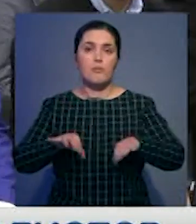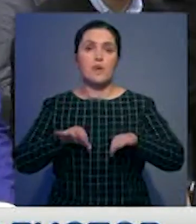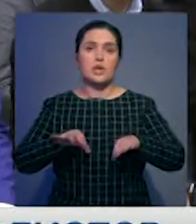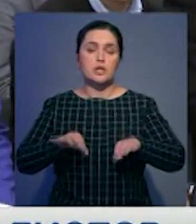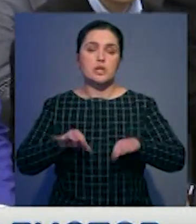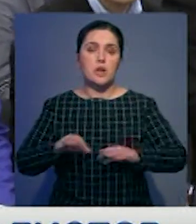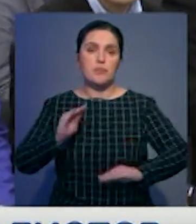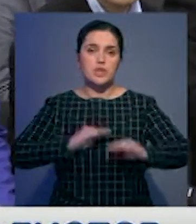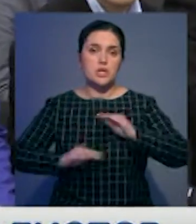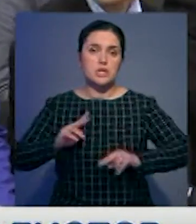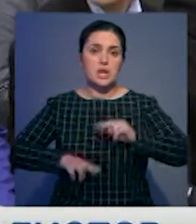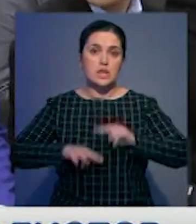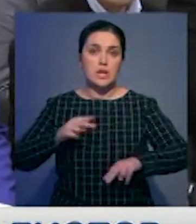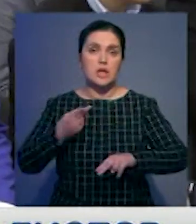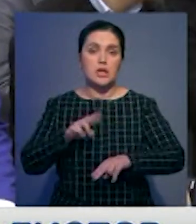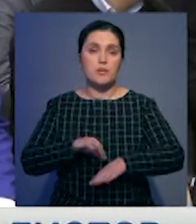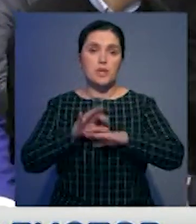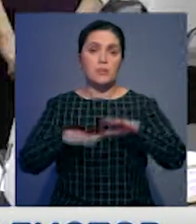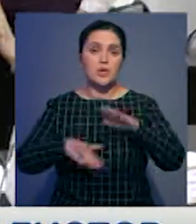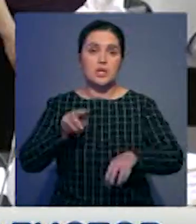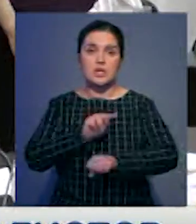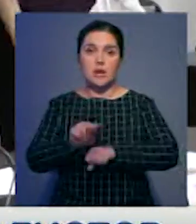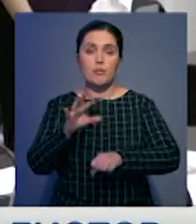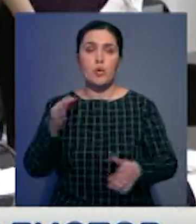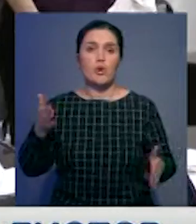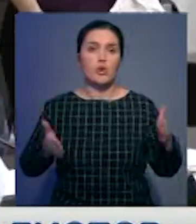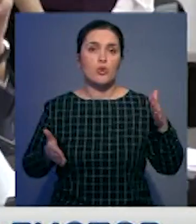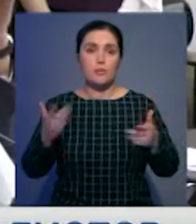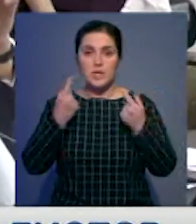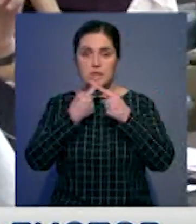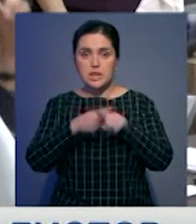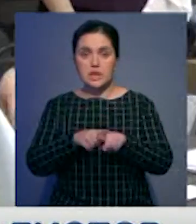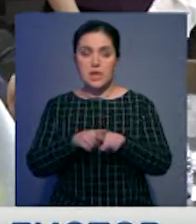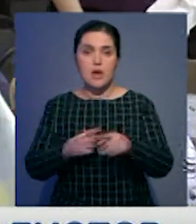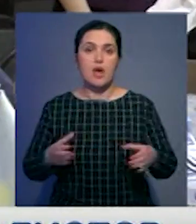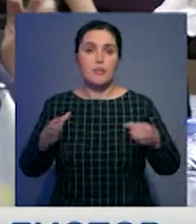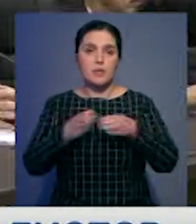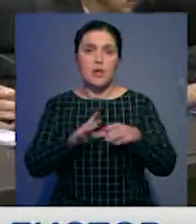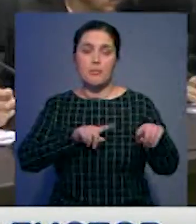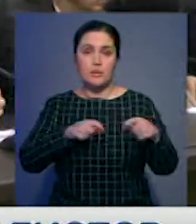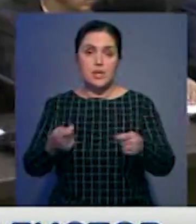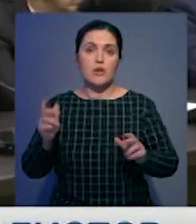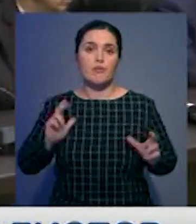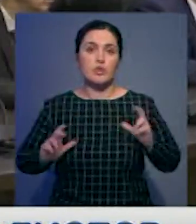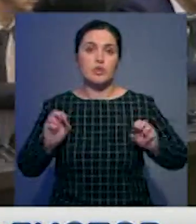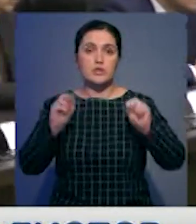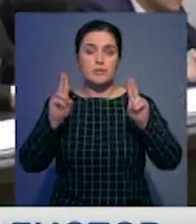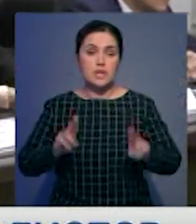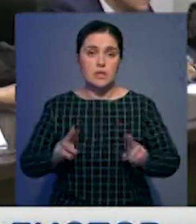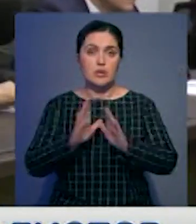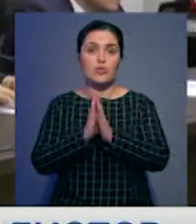специалистов в области машиностроения. Для проведения практических занятий по робототехнике объединение передало